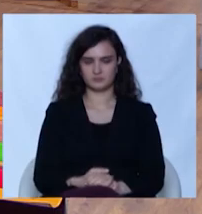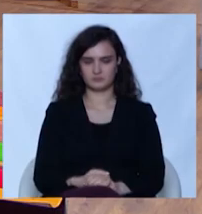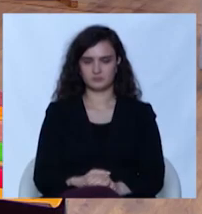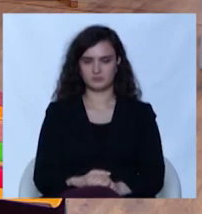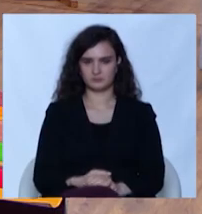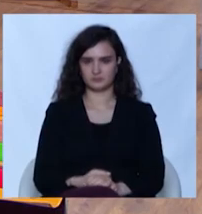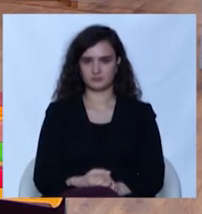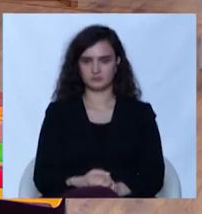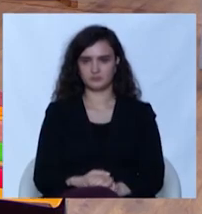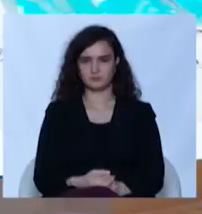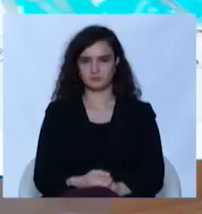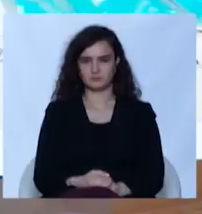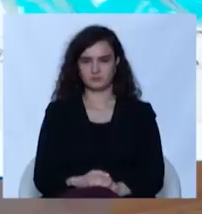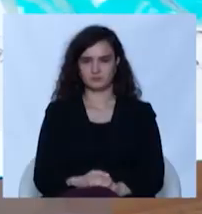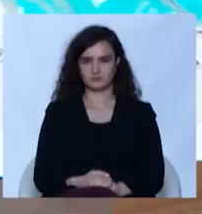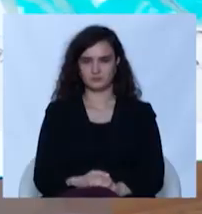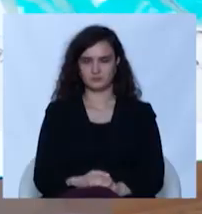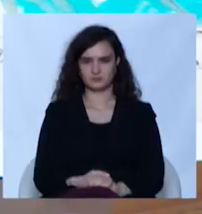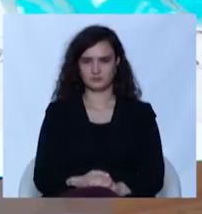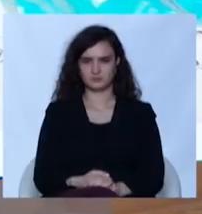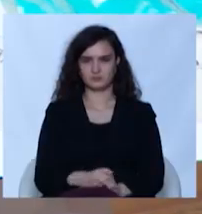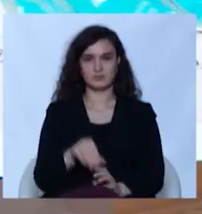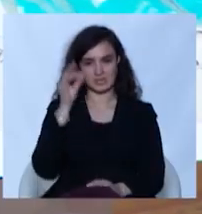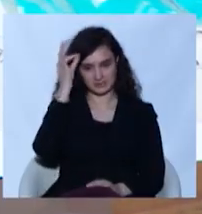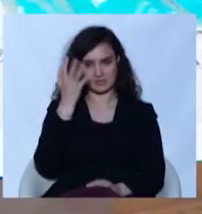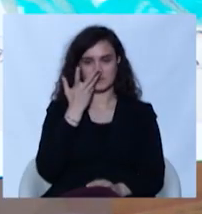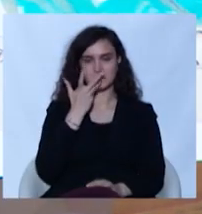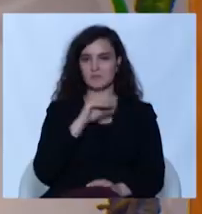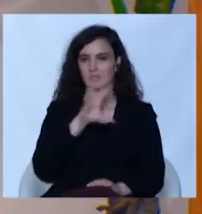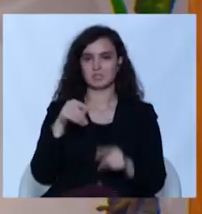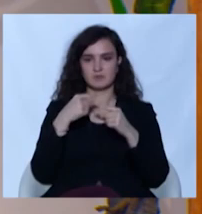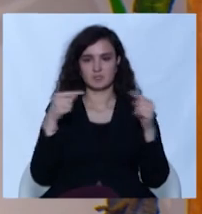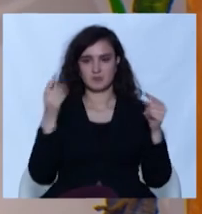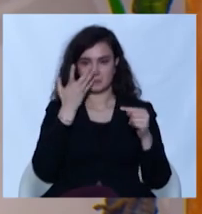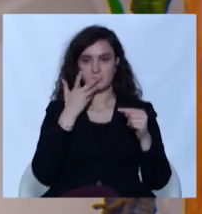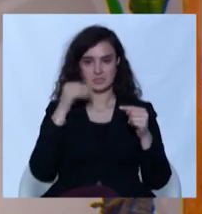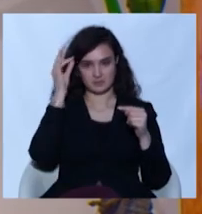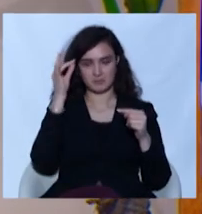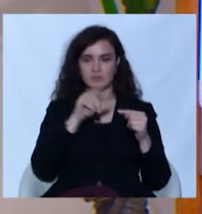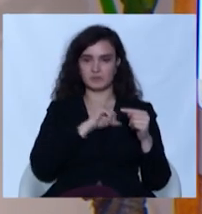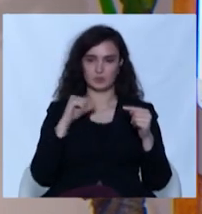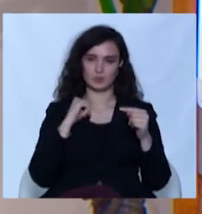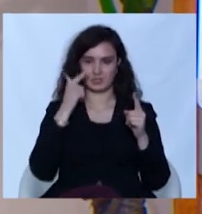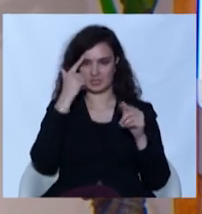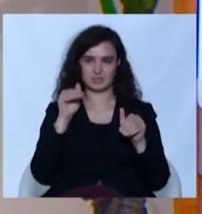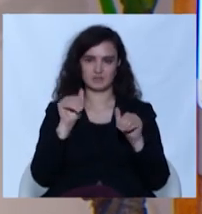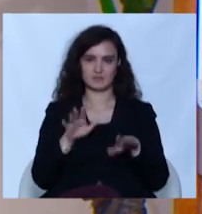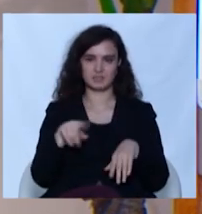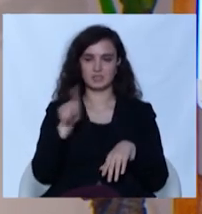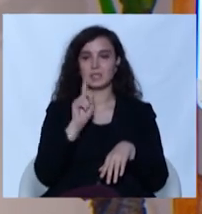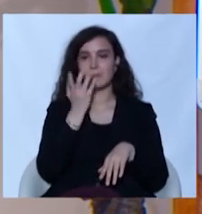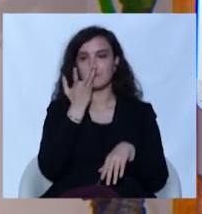როგორც გადავა. ასევე თმის ფერი, ყველა სხვადასხვა ფერის თმა გვაქვს. თქვენ თვითონ გადაწყვეტეთ